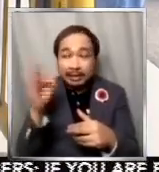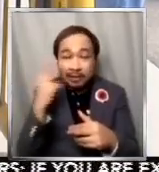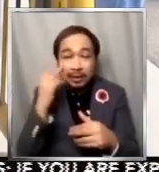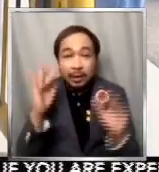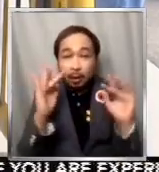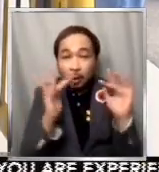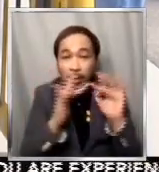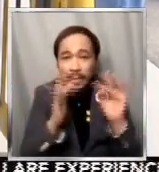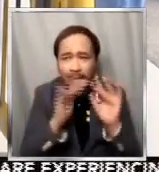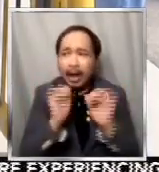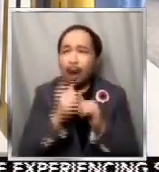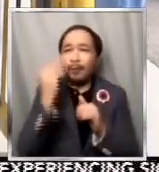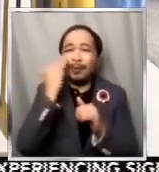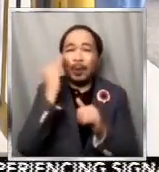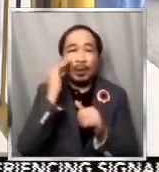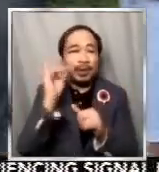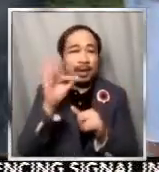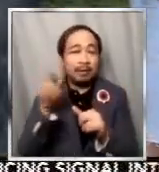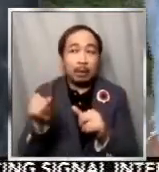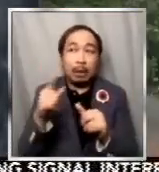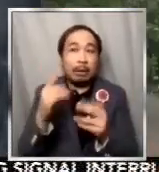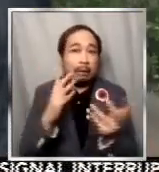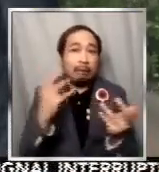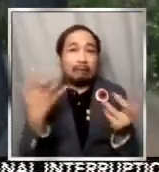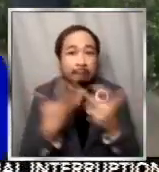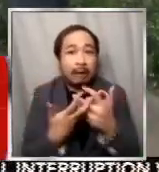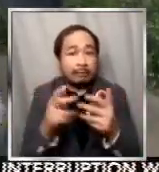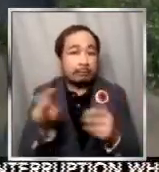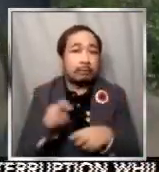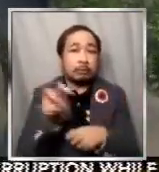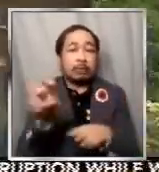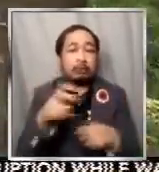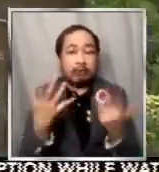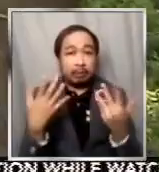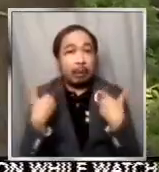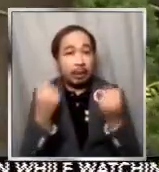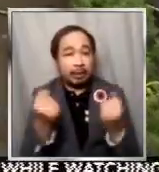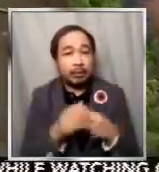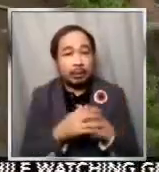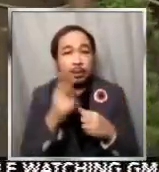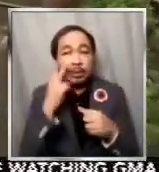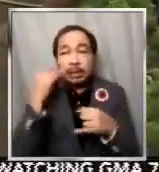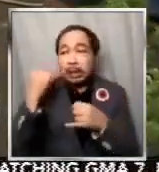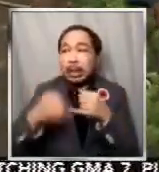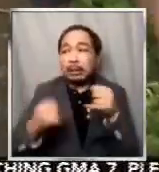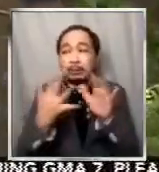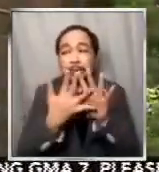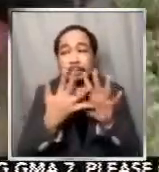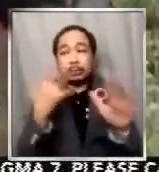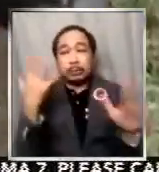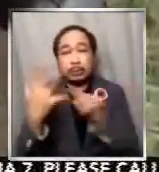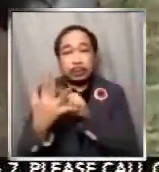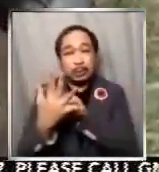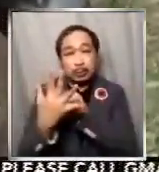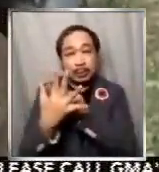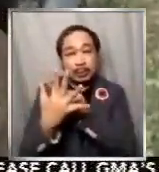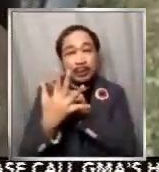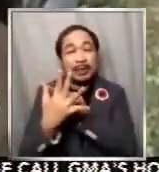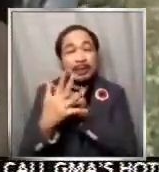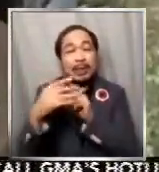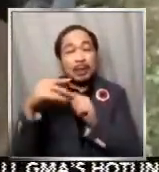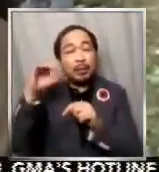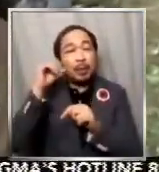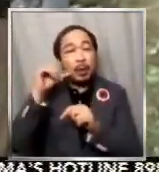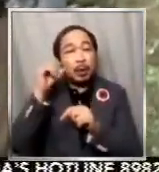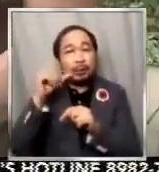na sila ay fit to travel? Nasa dulo ng pila sa may Elliptical Road si Perlita. Ayaw sana niyang umuwi ng